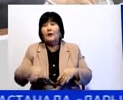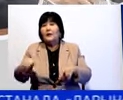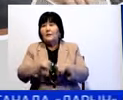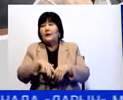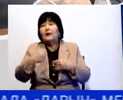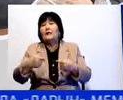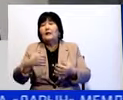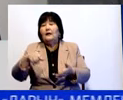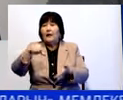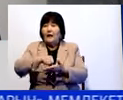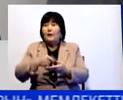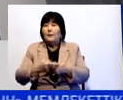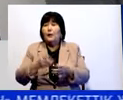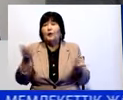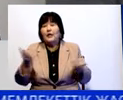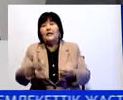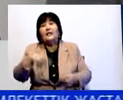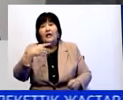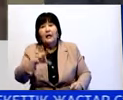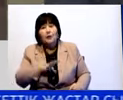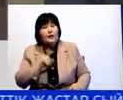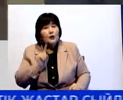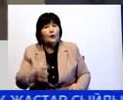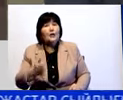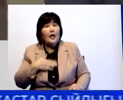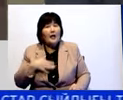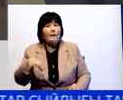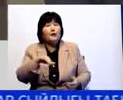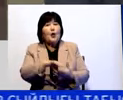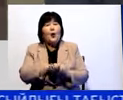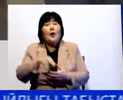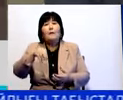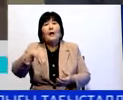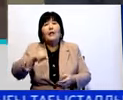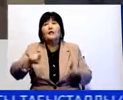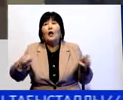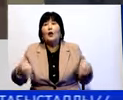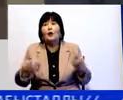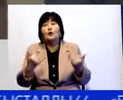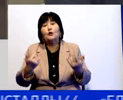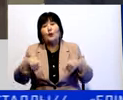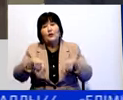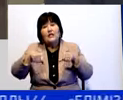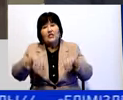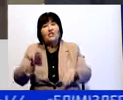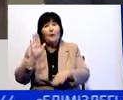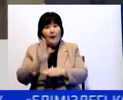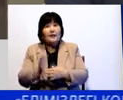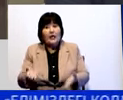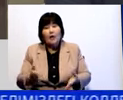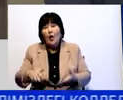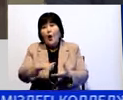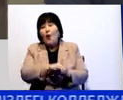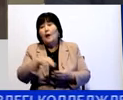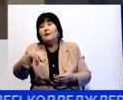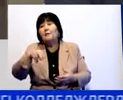парламенттің қабырғасында болу керек екенін айтқан болатын. Сондықтан біз қоғамдық палата құру жөнінде осындай шешім қабылдадық. Қоғамдық